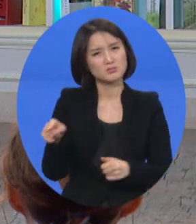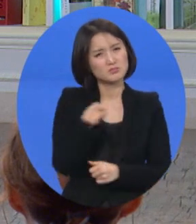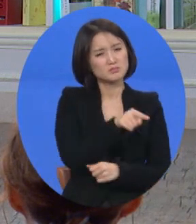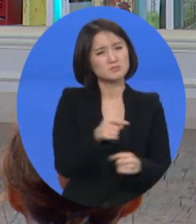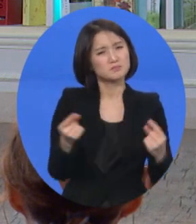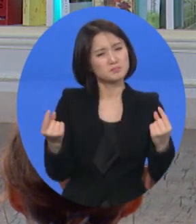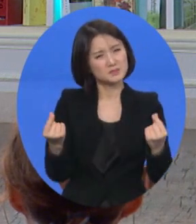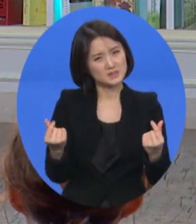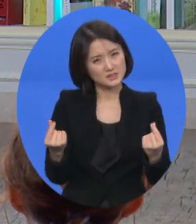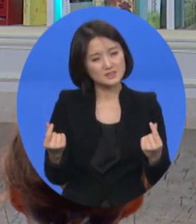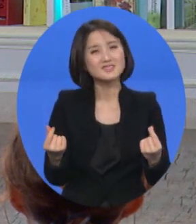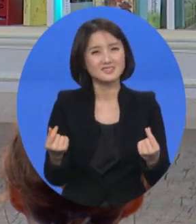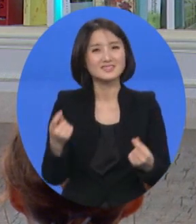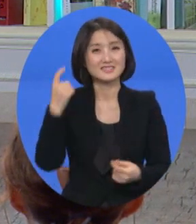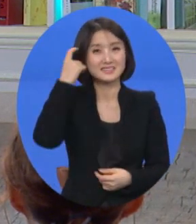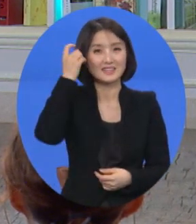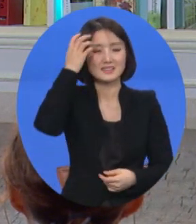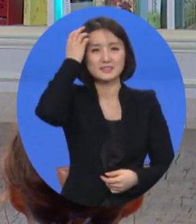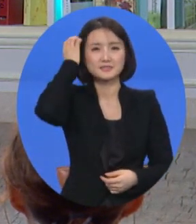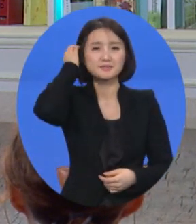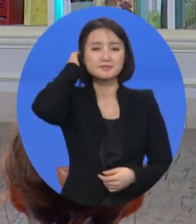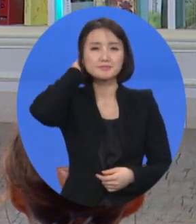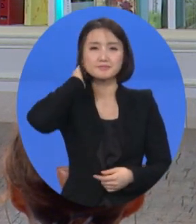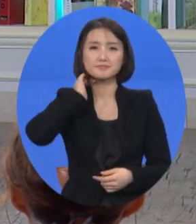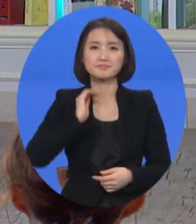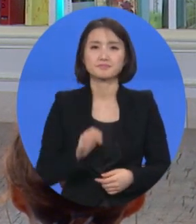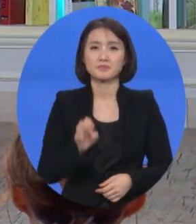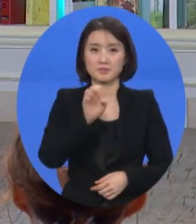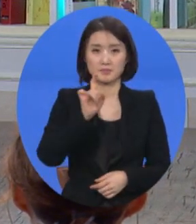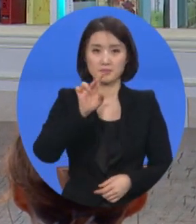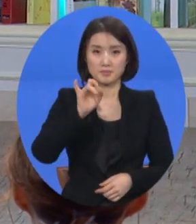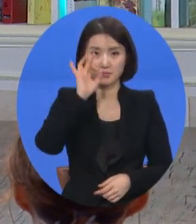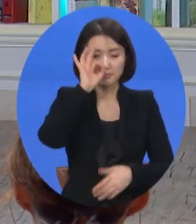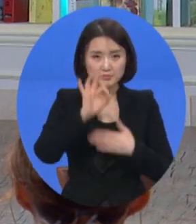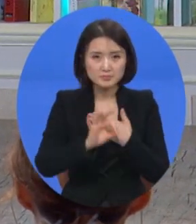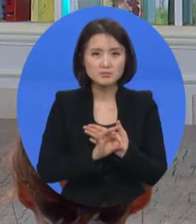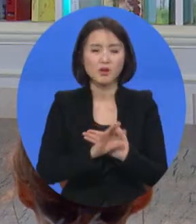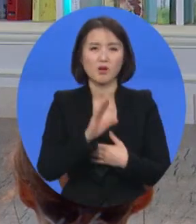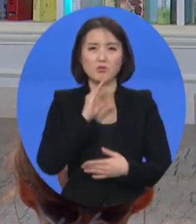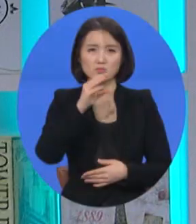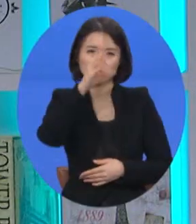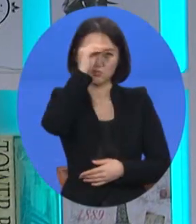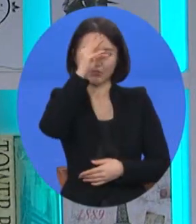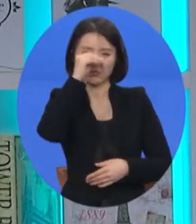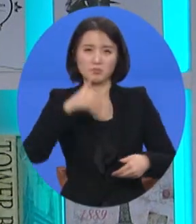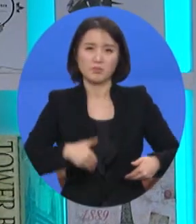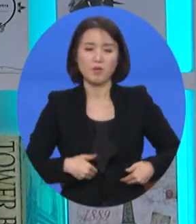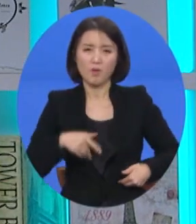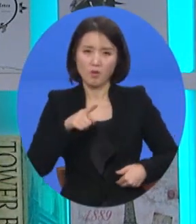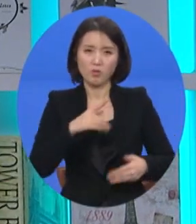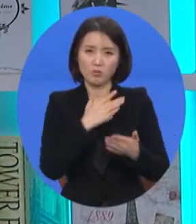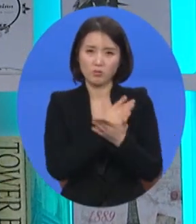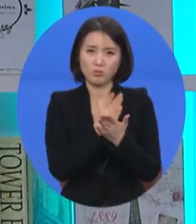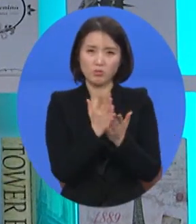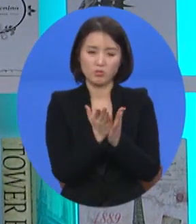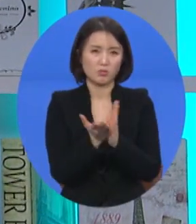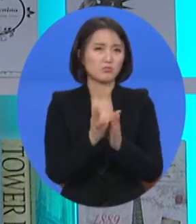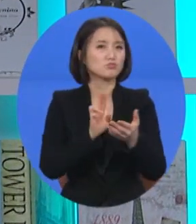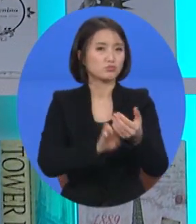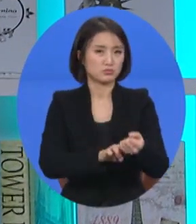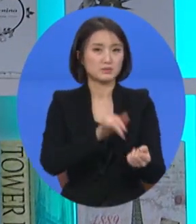미 물에 독일은 깊은 우리가 따라야 할 덕목이 숨어있다는 2 꼬 다른 그림들에 는 역시 드